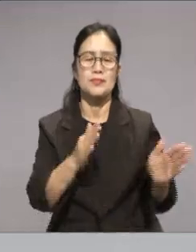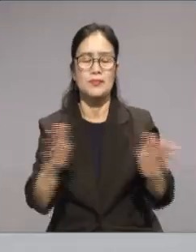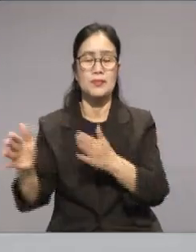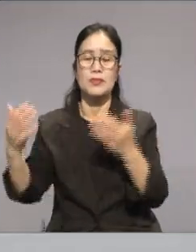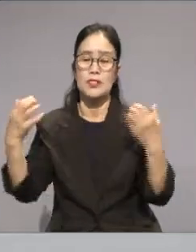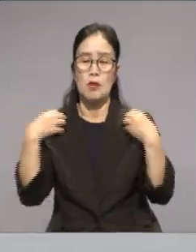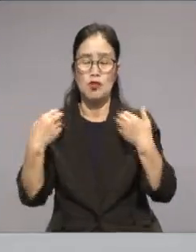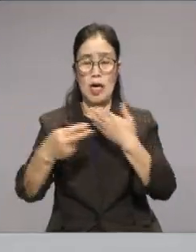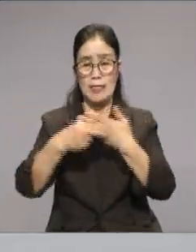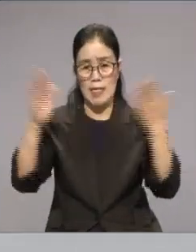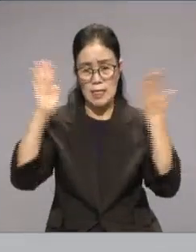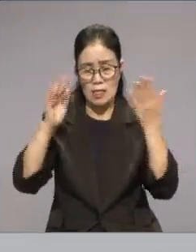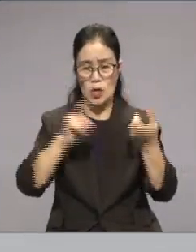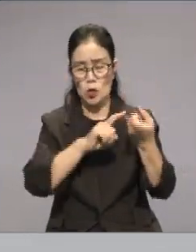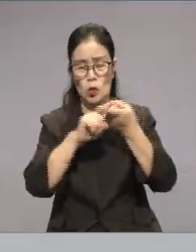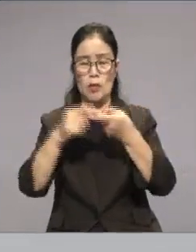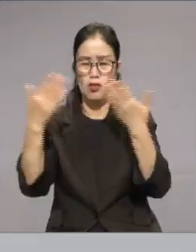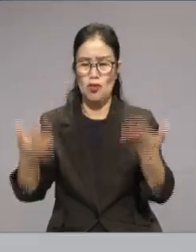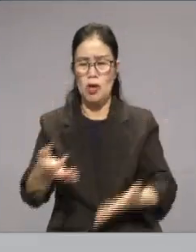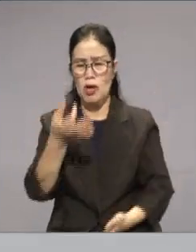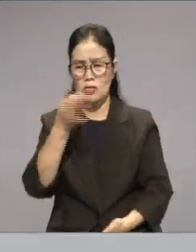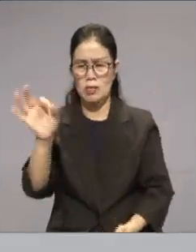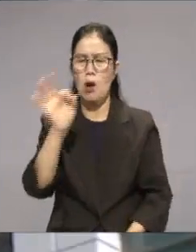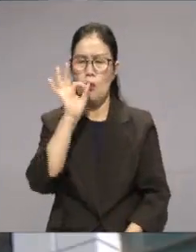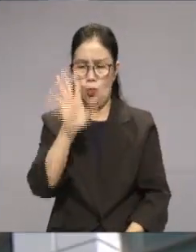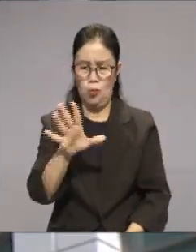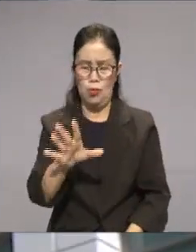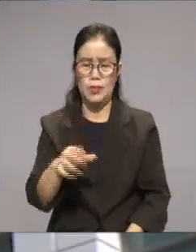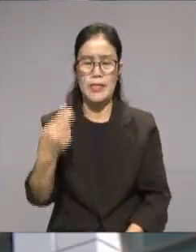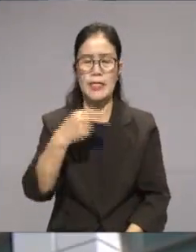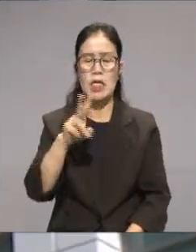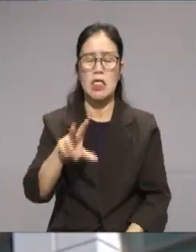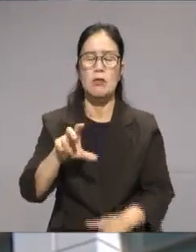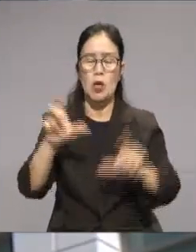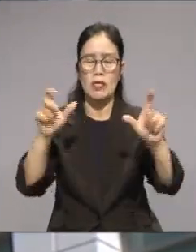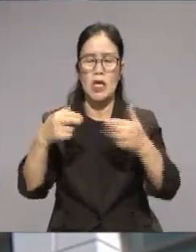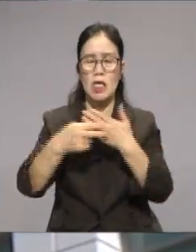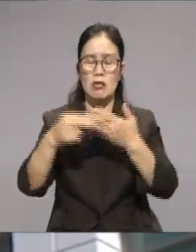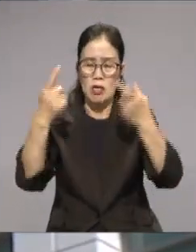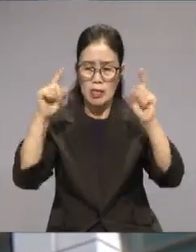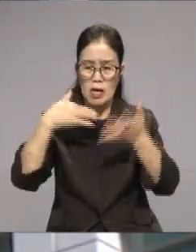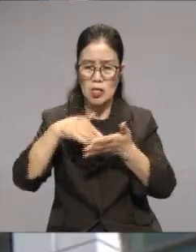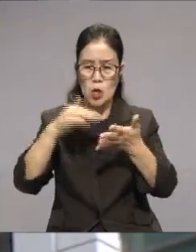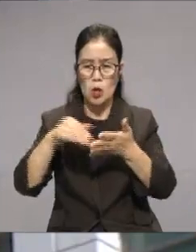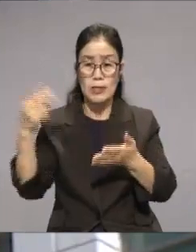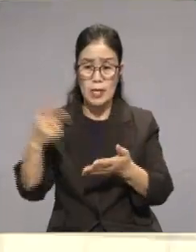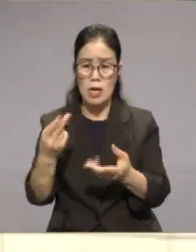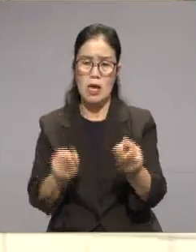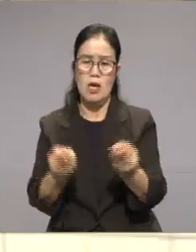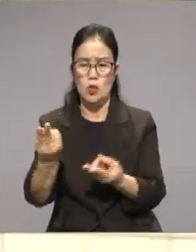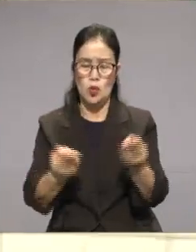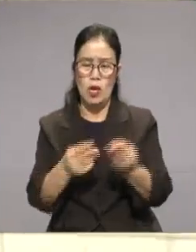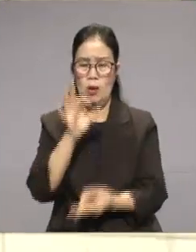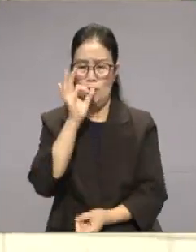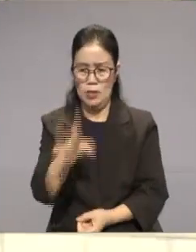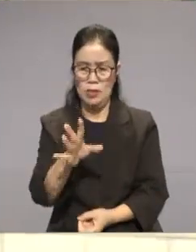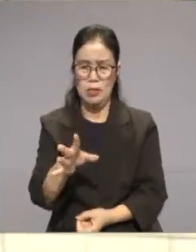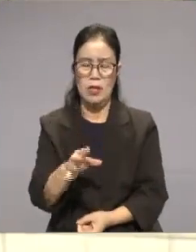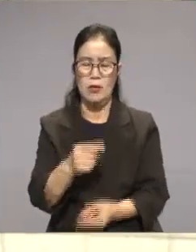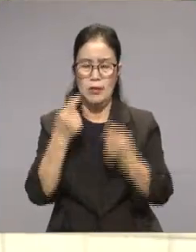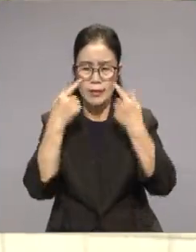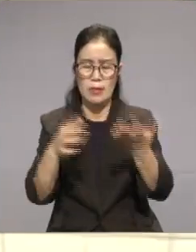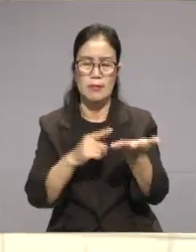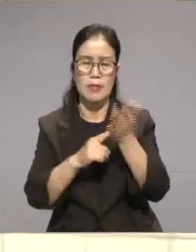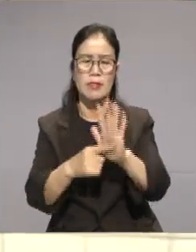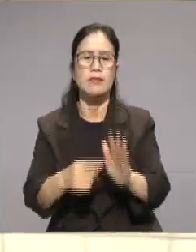정부가 의대생들의 동맹 휴학을 승인할 수 없고 2025학년도 의과대학 정원 제조정보 불가능하다고 다시 한번 못